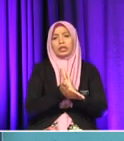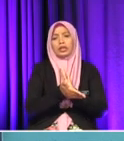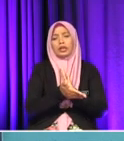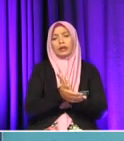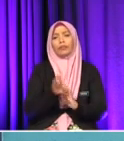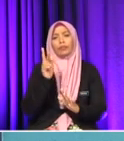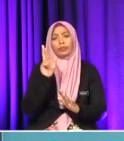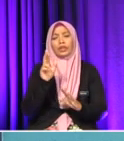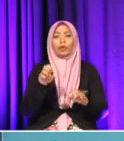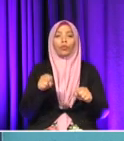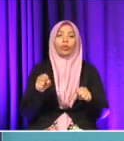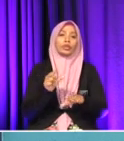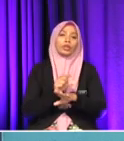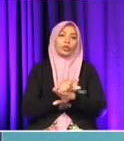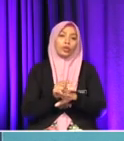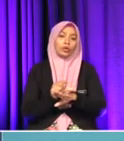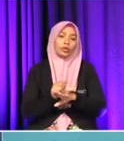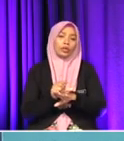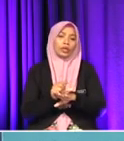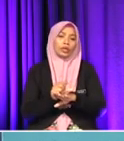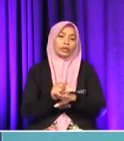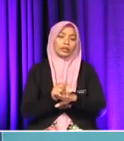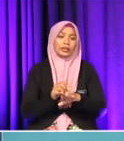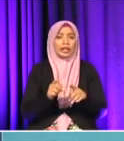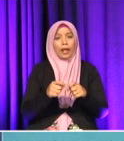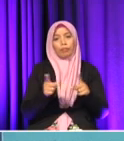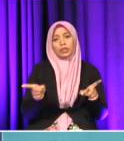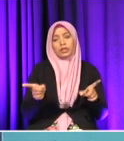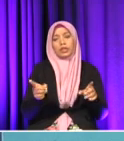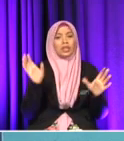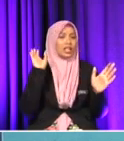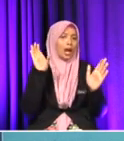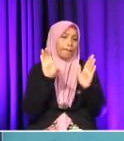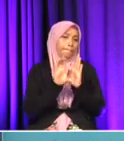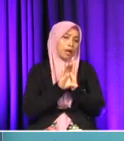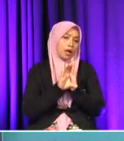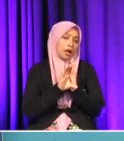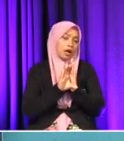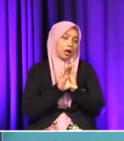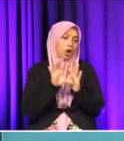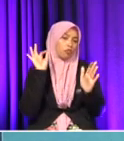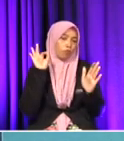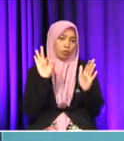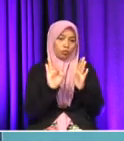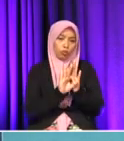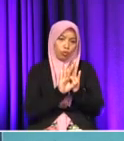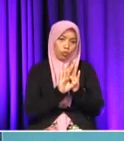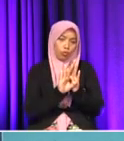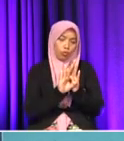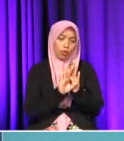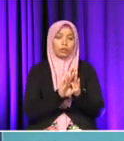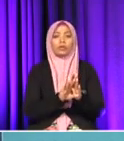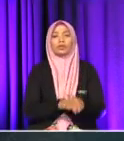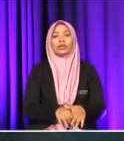boleh digunakan Oke tapi gambar foto tidak jarang lah digunakan untuk sebuah logo lah untuk tutorial untuk mewakili fitur